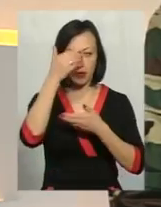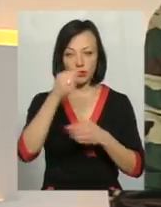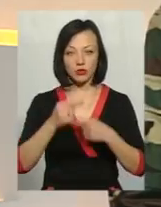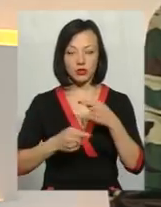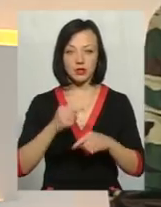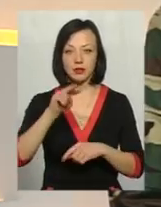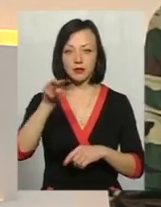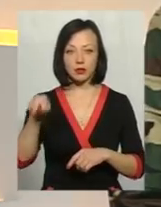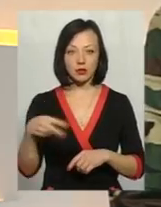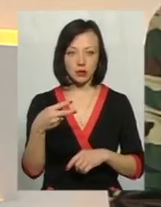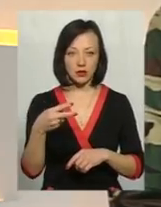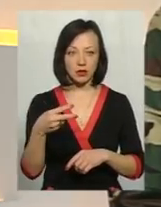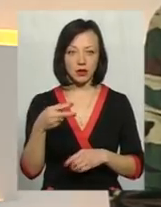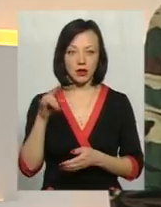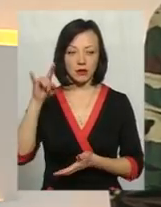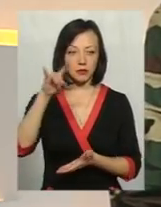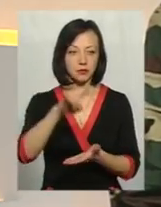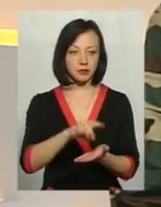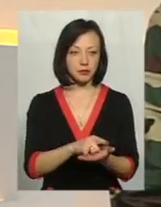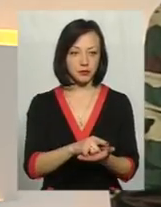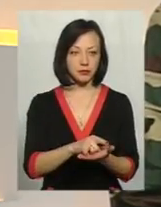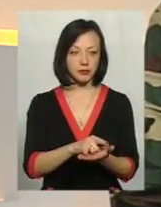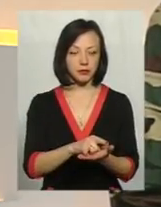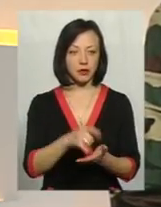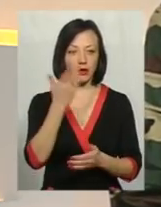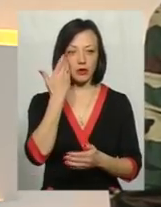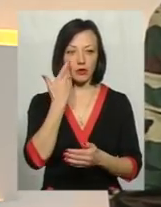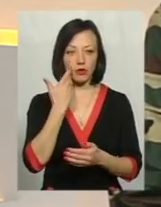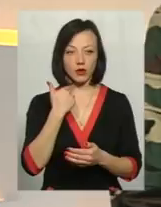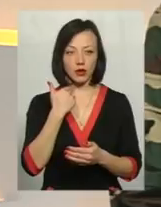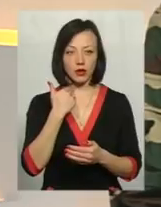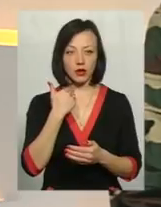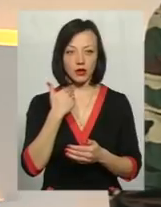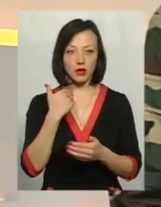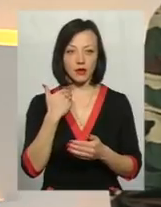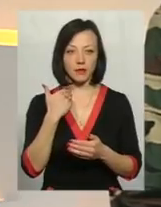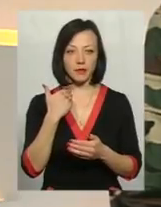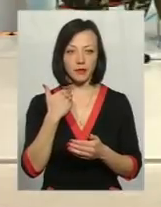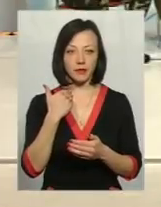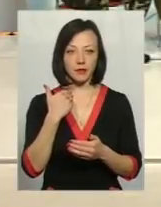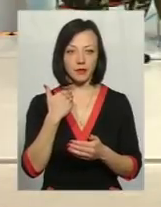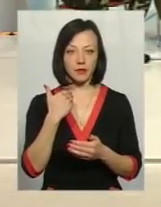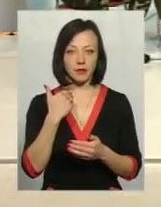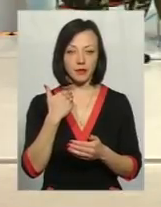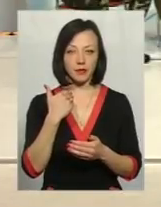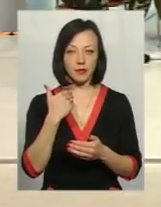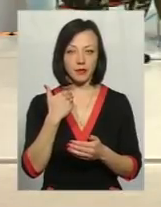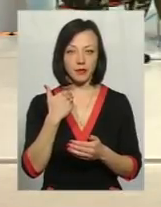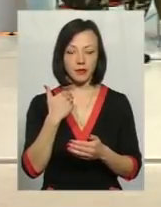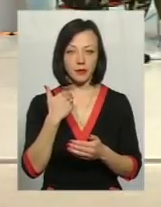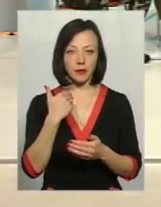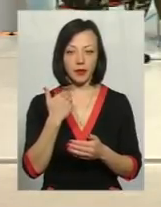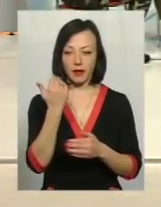2 години йде літак на посадку, коли відкрилася вже задня рампа, зразу, я